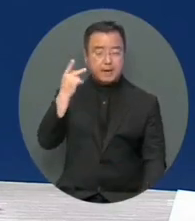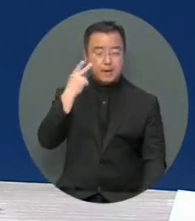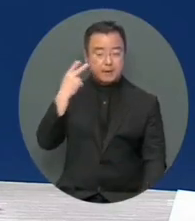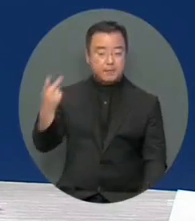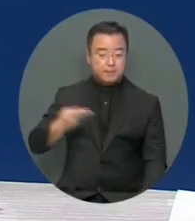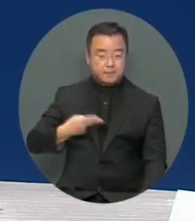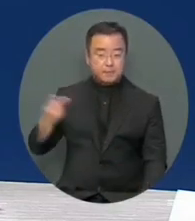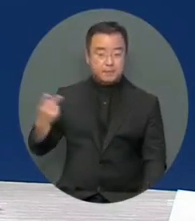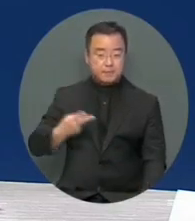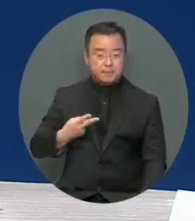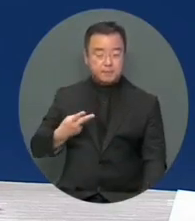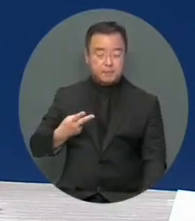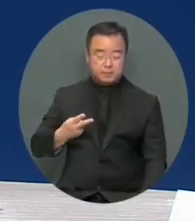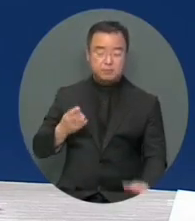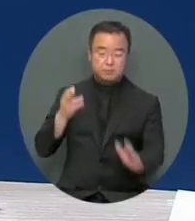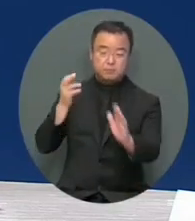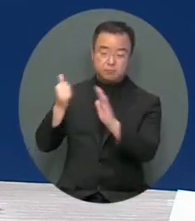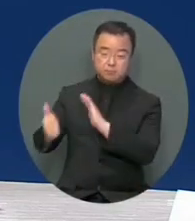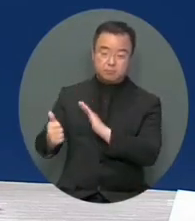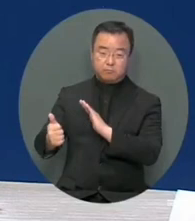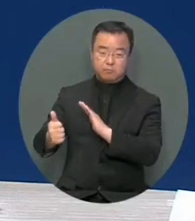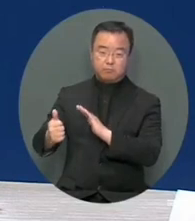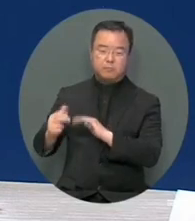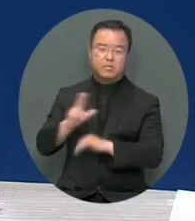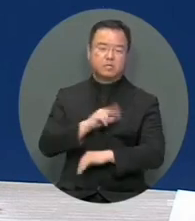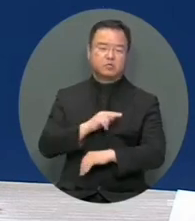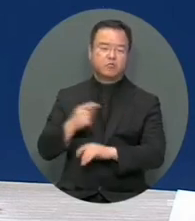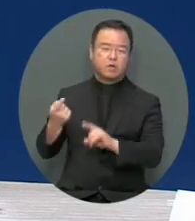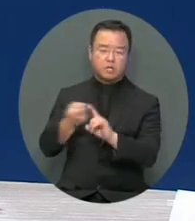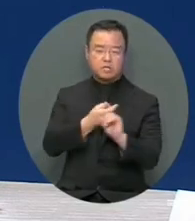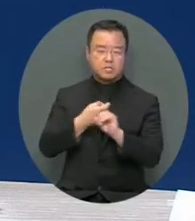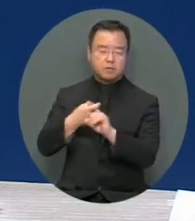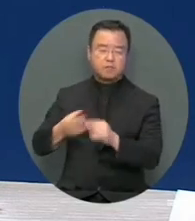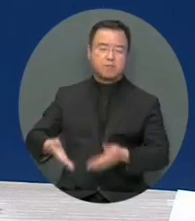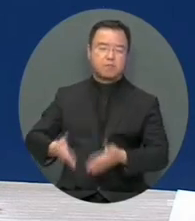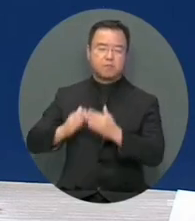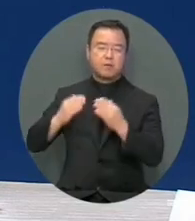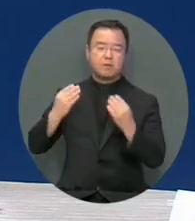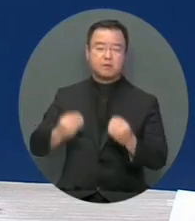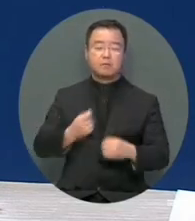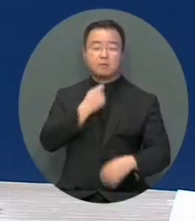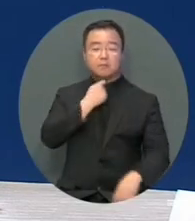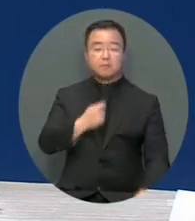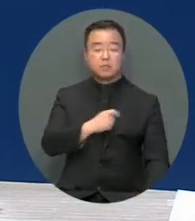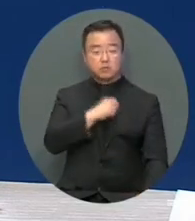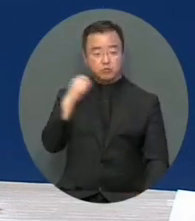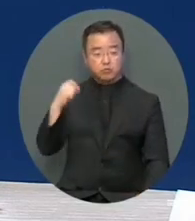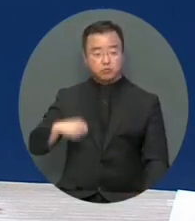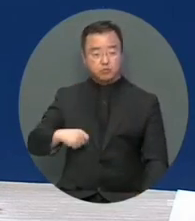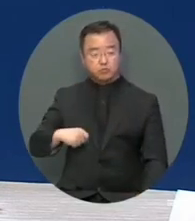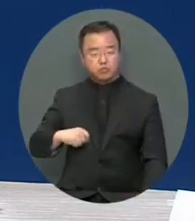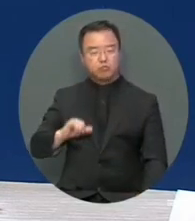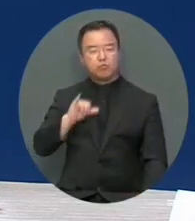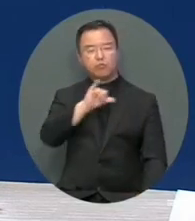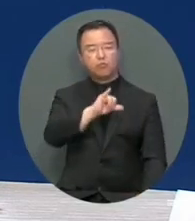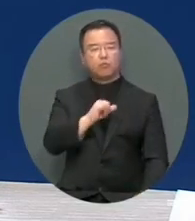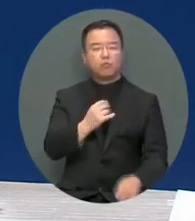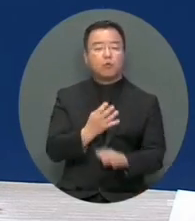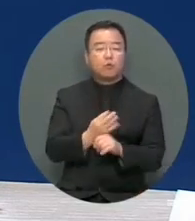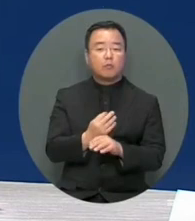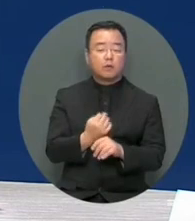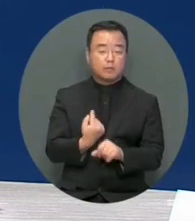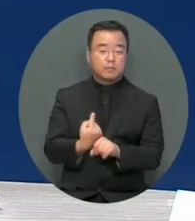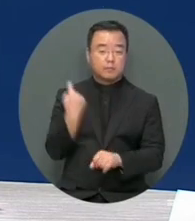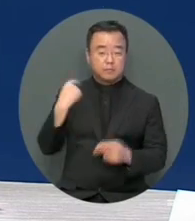미국을 방문해서 한미 의원연맹 창설을 마무리 지으려고 하고요. 중국과는 작년에